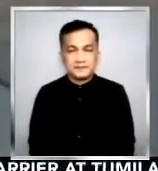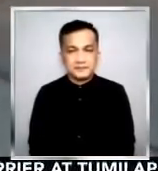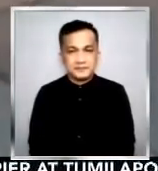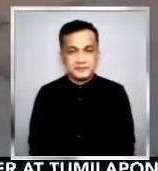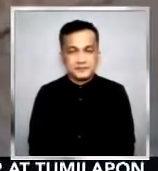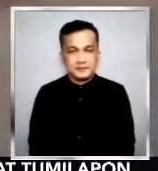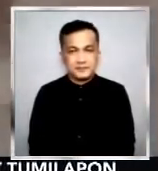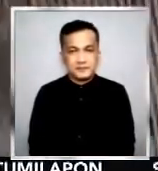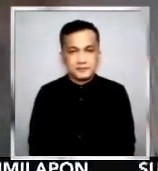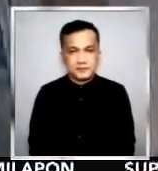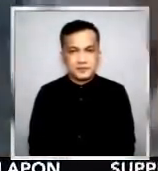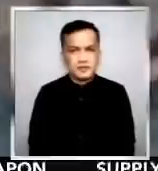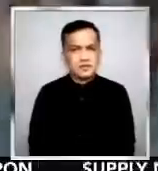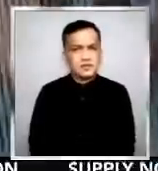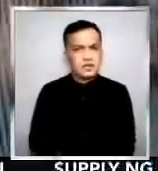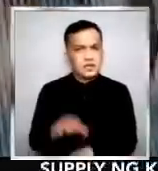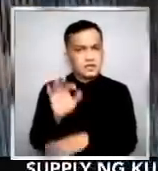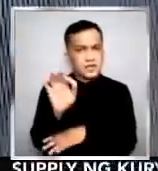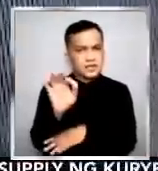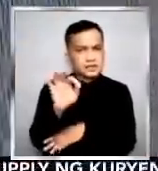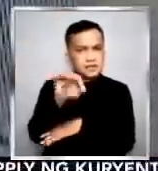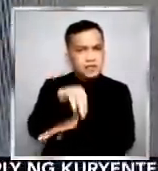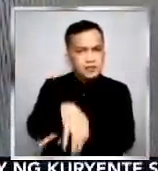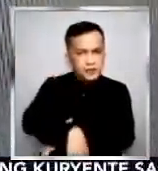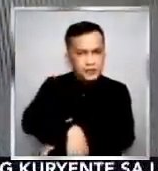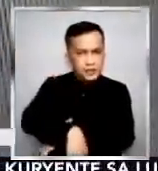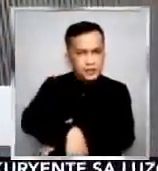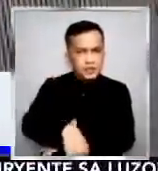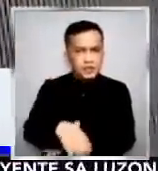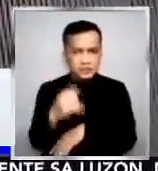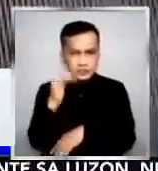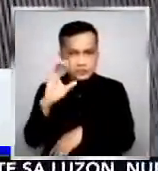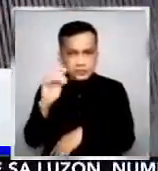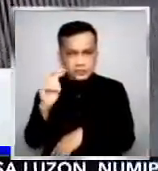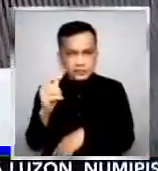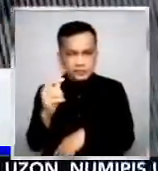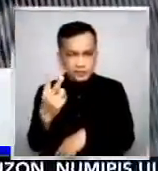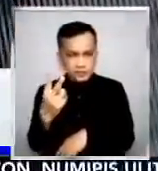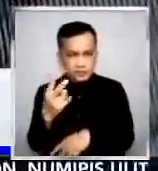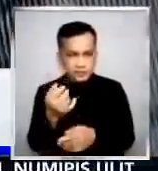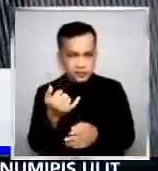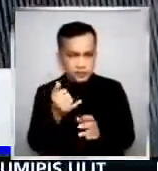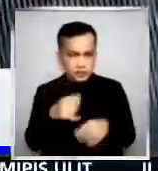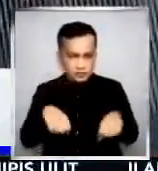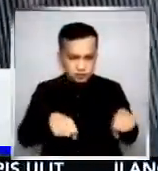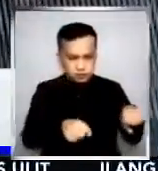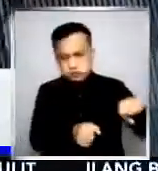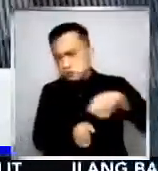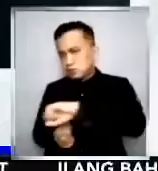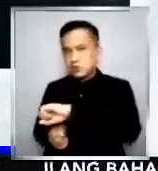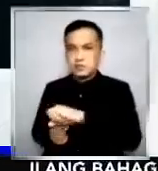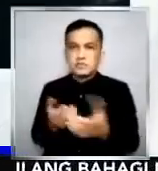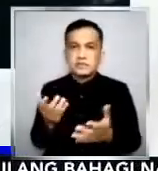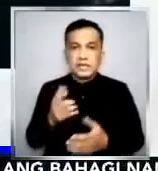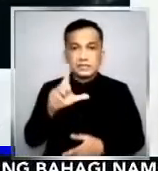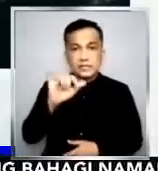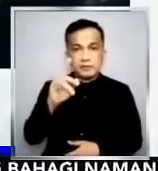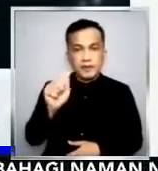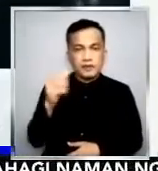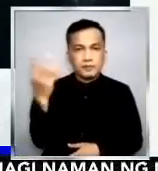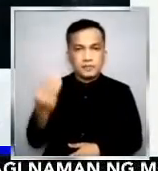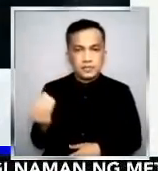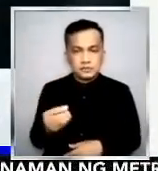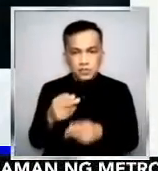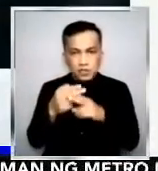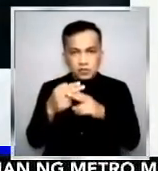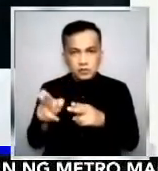Pasado alas 9 ng gabi nang makunan sa CCTV ang pagbuelta ng riding in tandem sa Lipa City sa Batangas. Maya-maya lang, makikita ang mga suspect